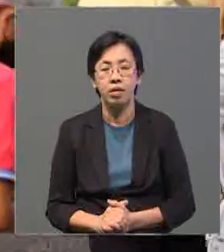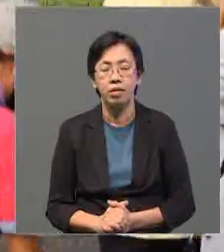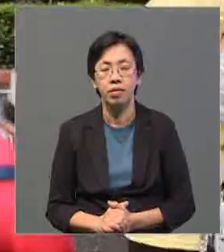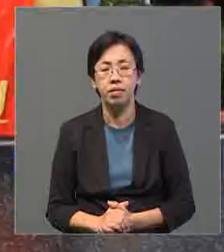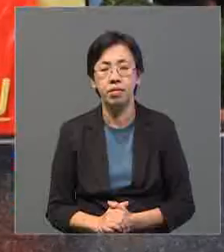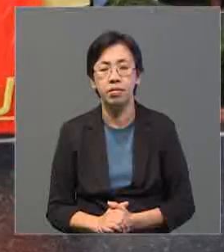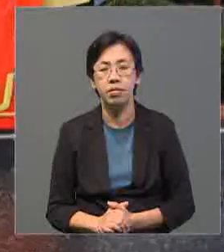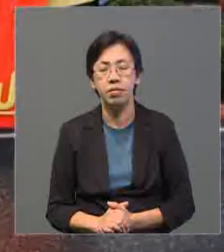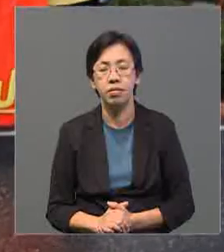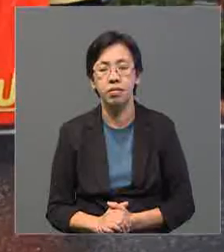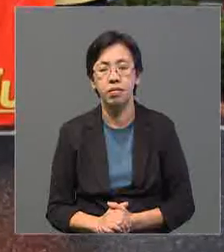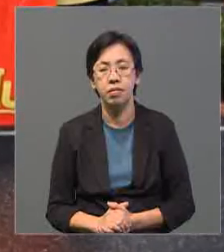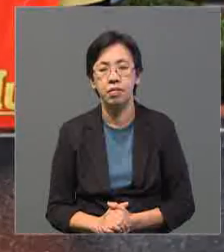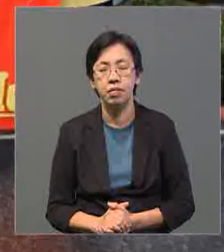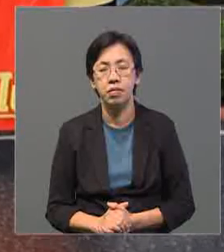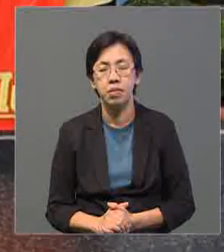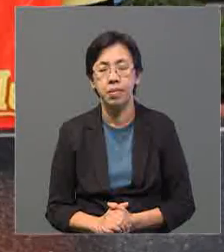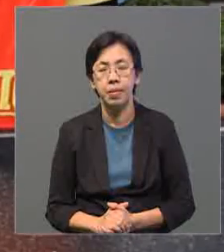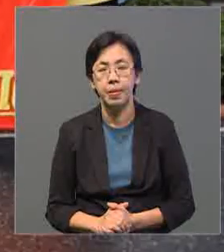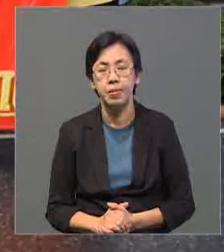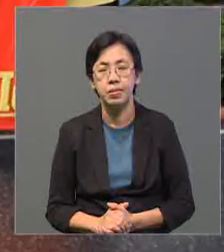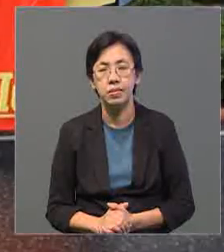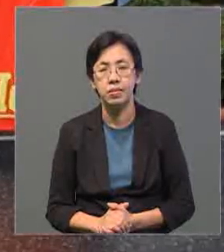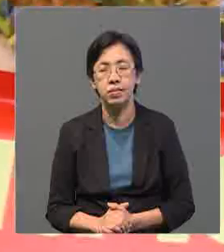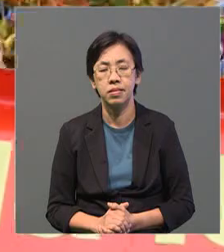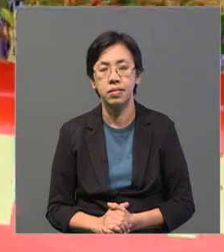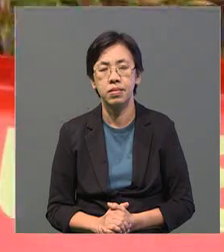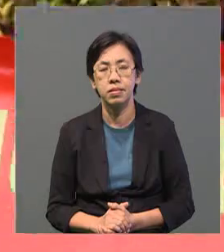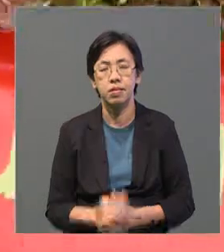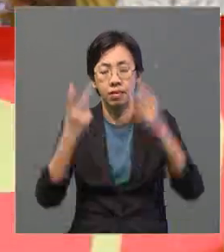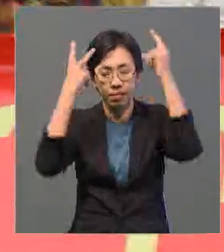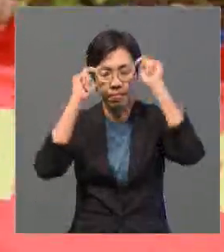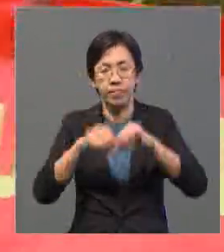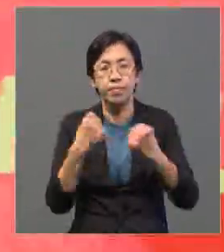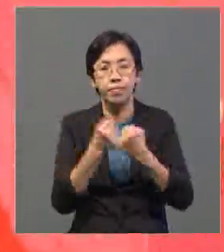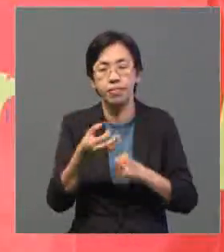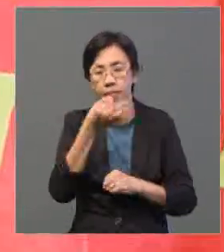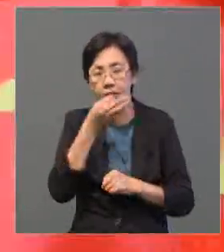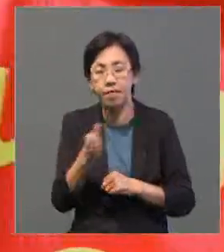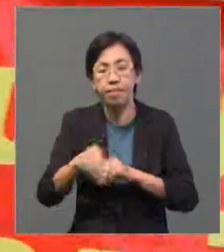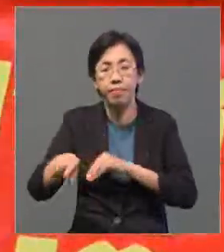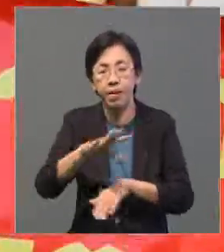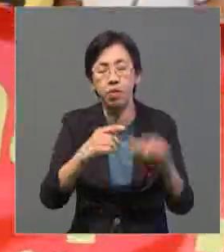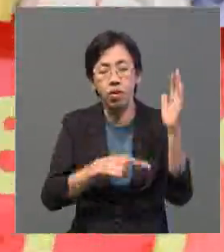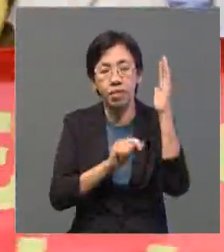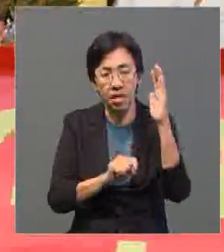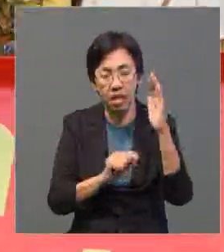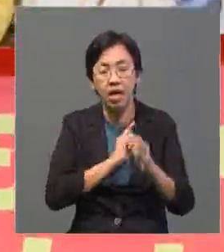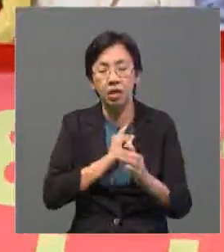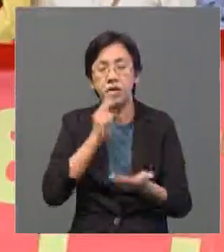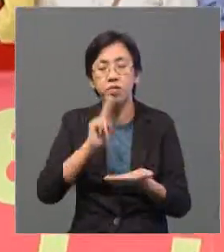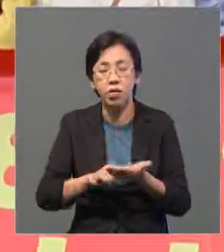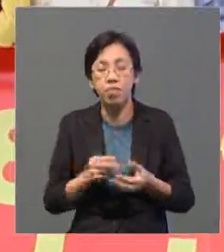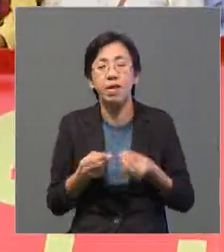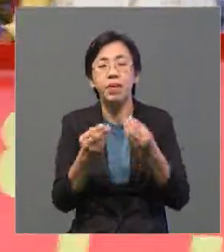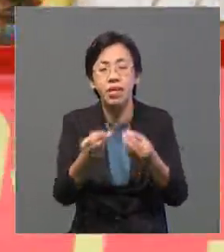ตีเมาะสียาหมู่นะฮะโดยทางคุณอันเกดลีลาไพบูลย์นายกสมาคมการประมงจังหวัดปัตตานีเป็นตัวแทนในการยื่นหนังสือ